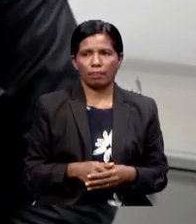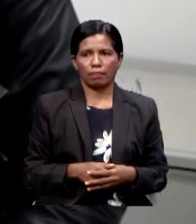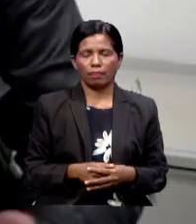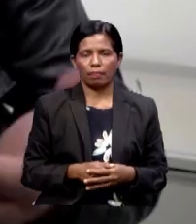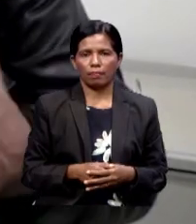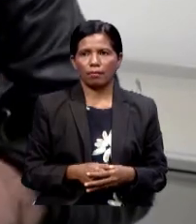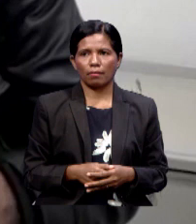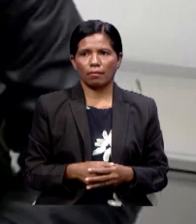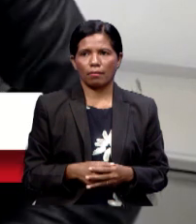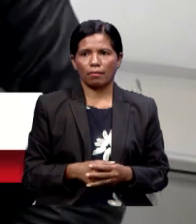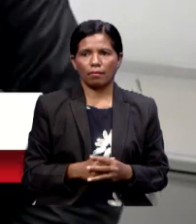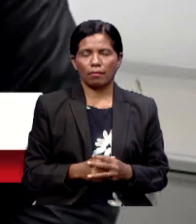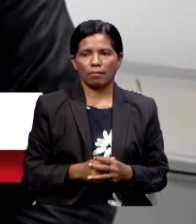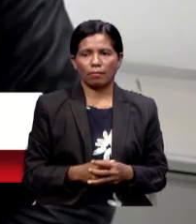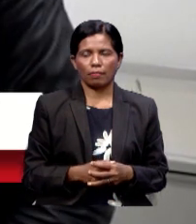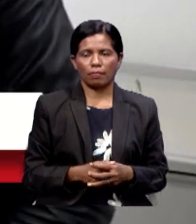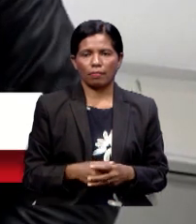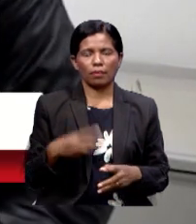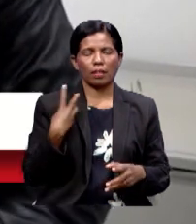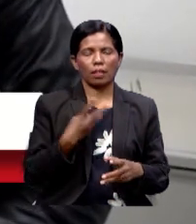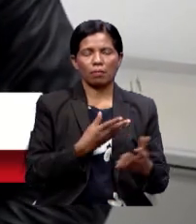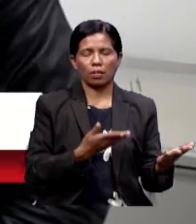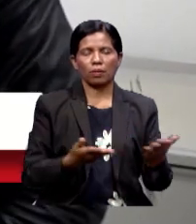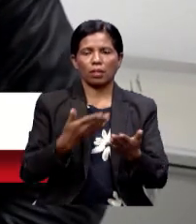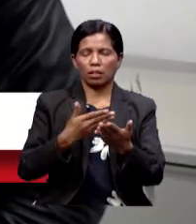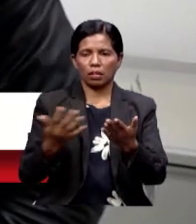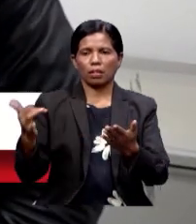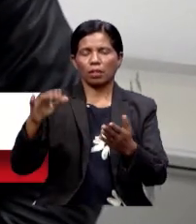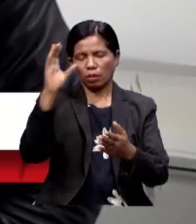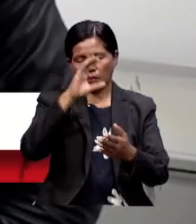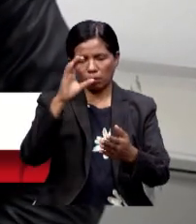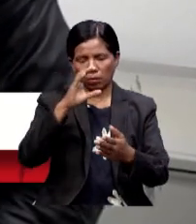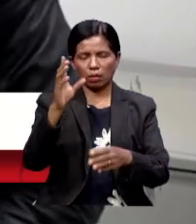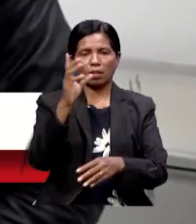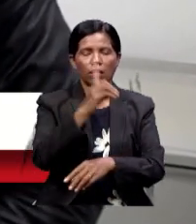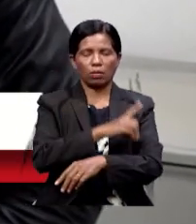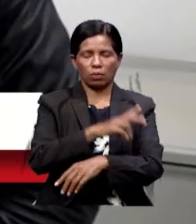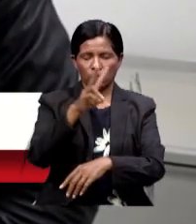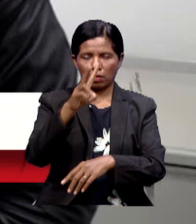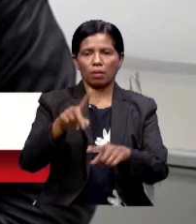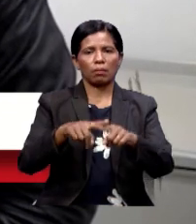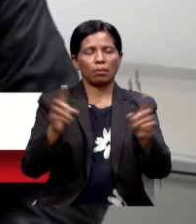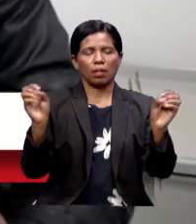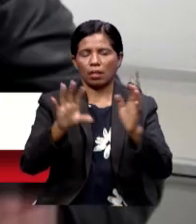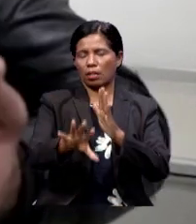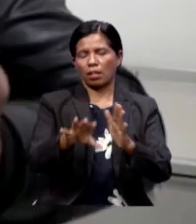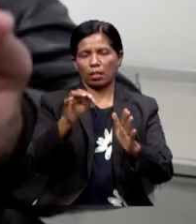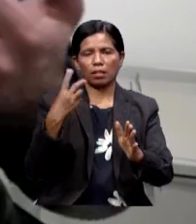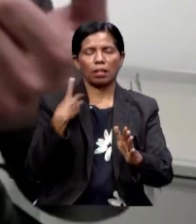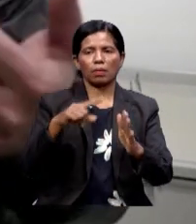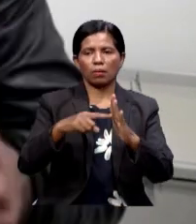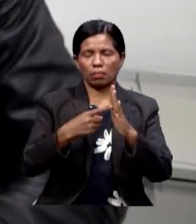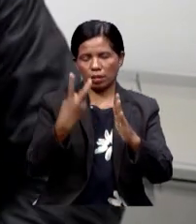bidaya. Jibna muaddat. Ami lore ekipa mentu Sira hodi buka iha lorong rua nilaran maibe lahetan. Ami hahu